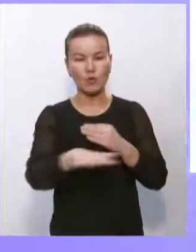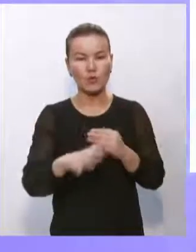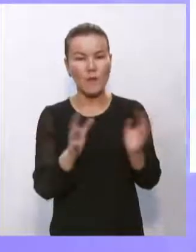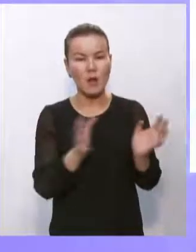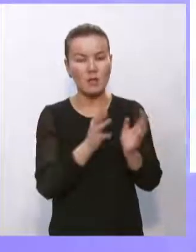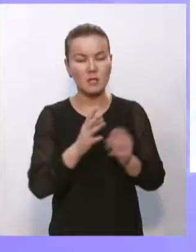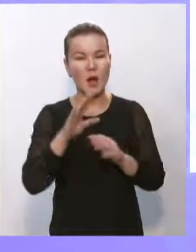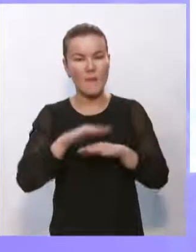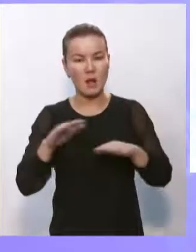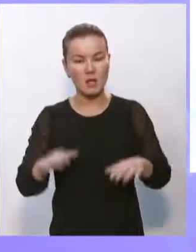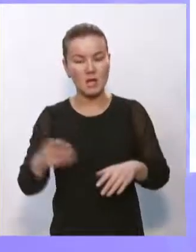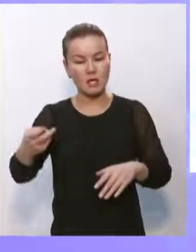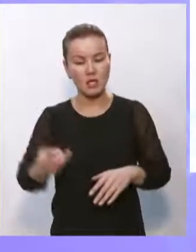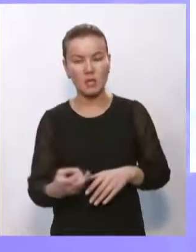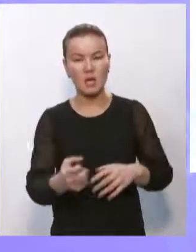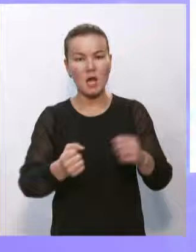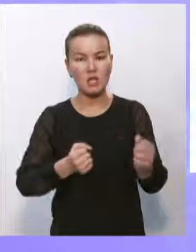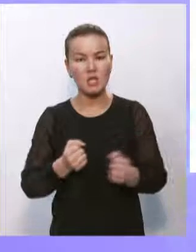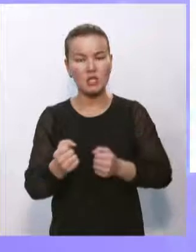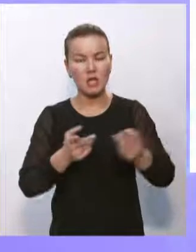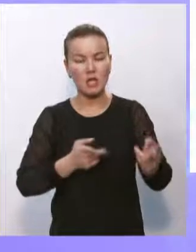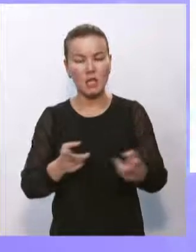Балдар чана, лыжа, коньки тебишет.